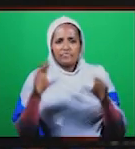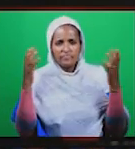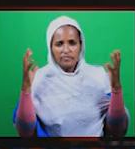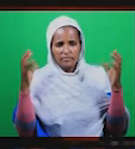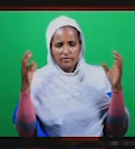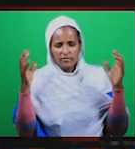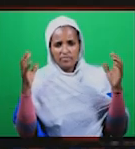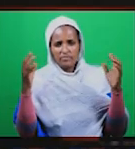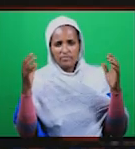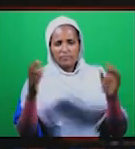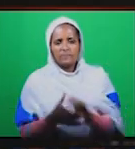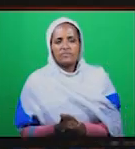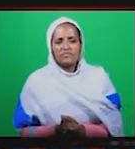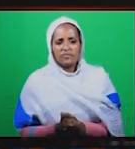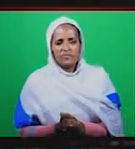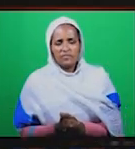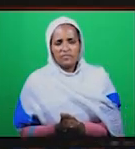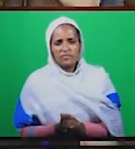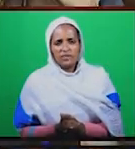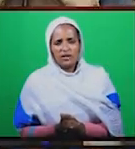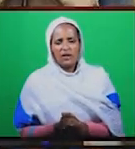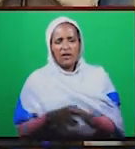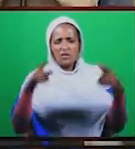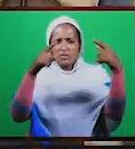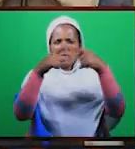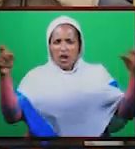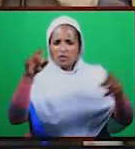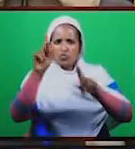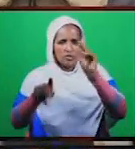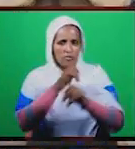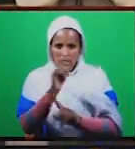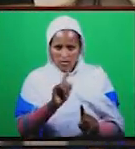በእውነት መጠየቅ የምንፈልገው። ምክንያቱም የተወሰኑ